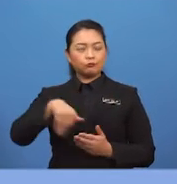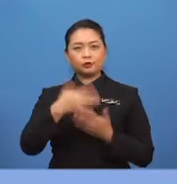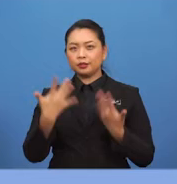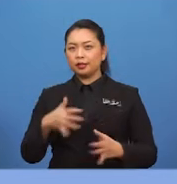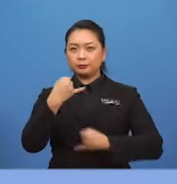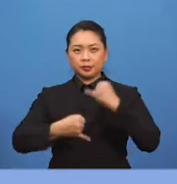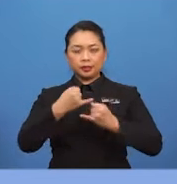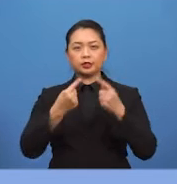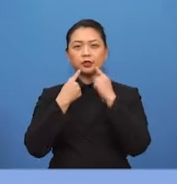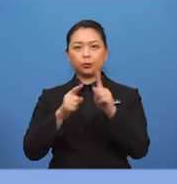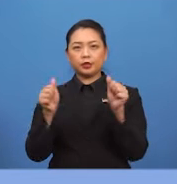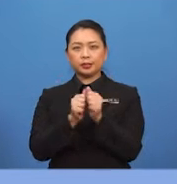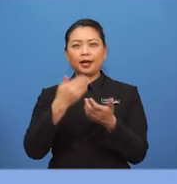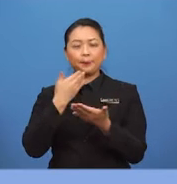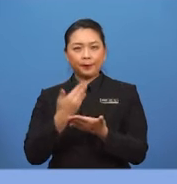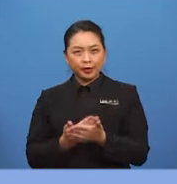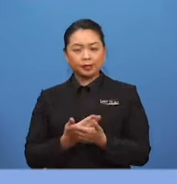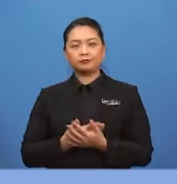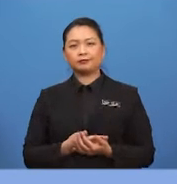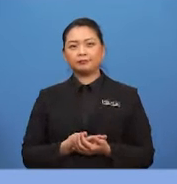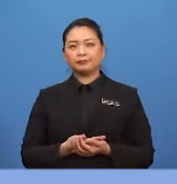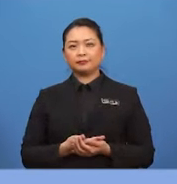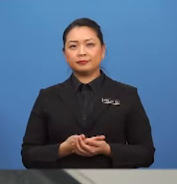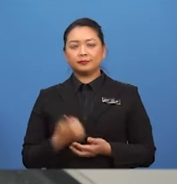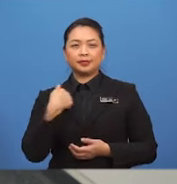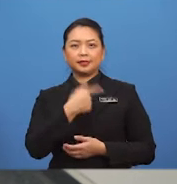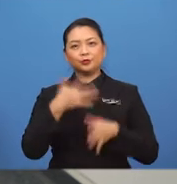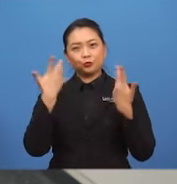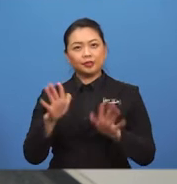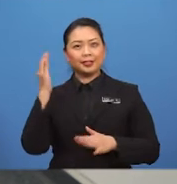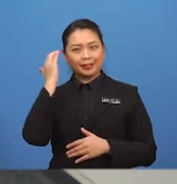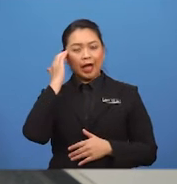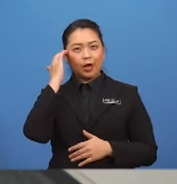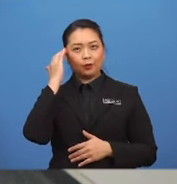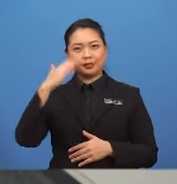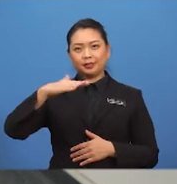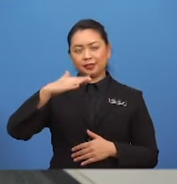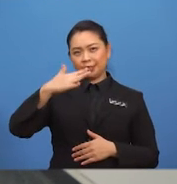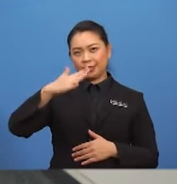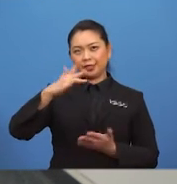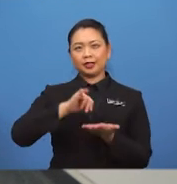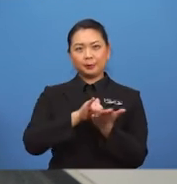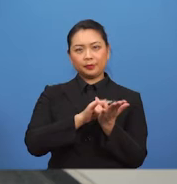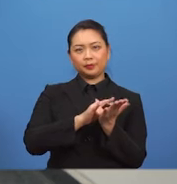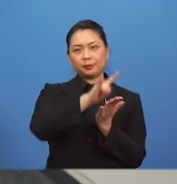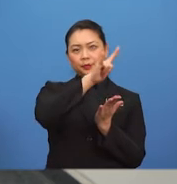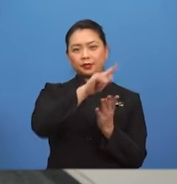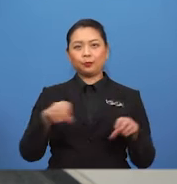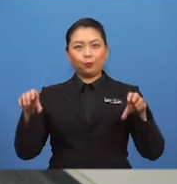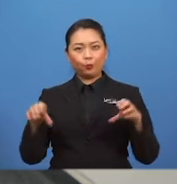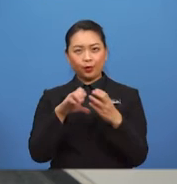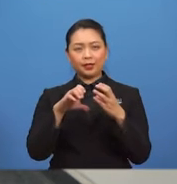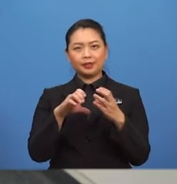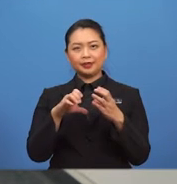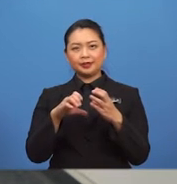semua telah berjaya menjawab dengan baik sekali. Kita sudah tahu tingkap kapal terbang